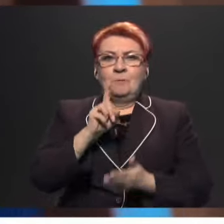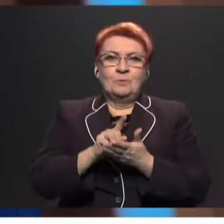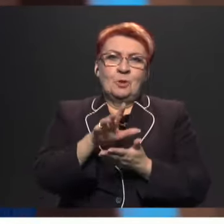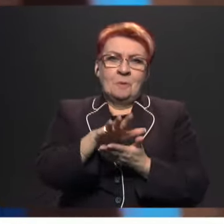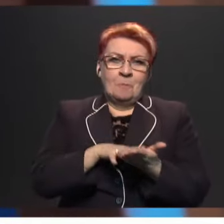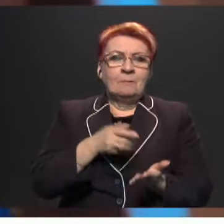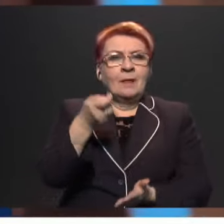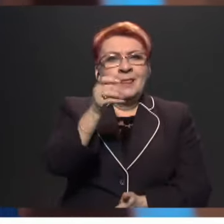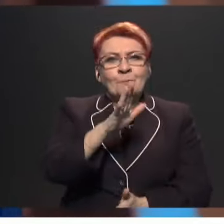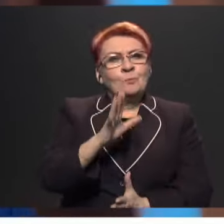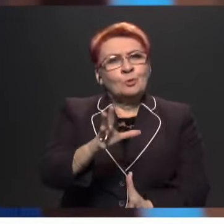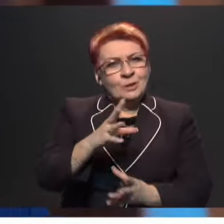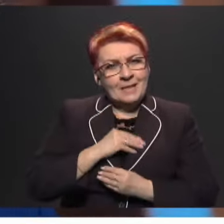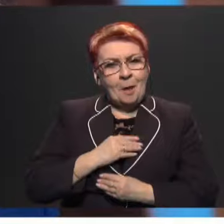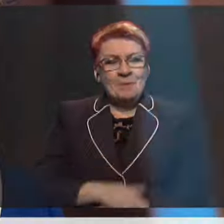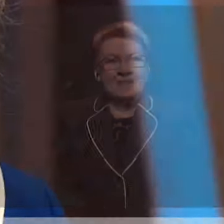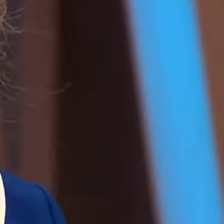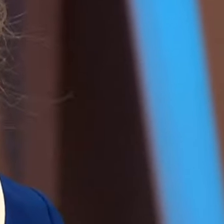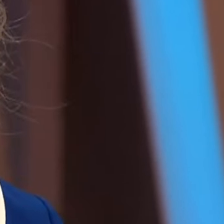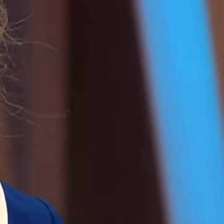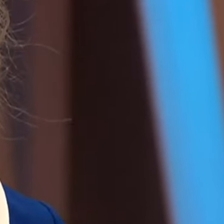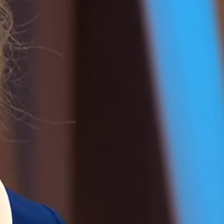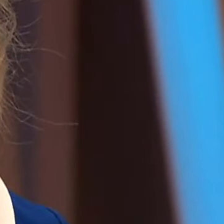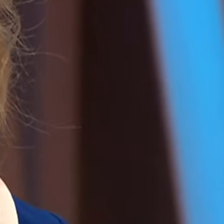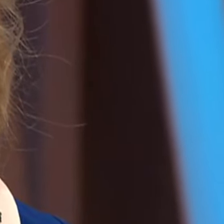продолжим после короткой паузы. Не